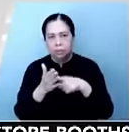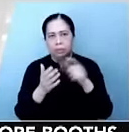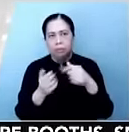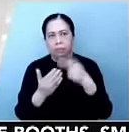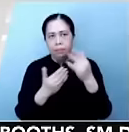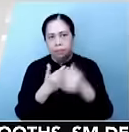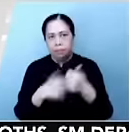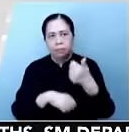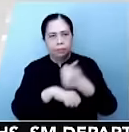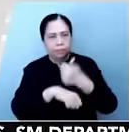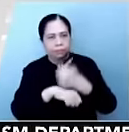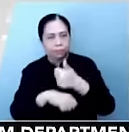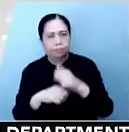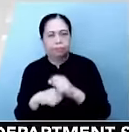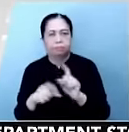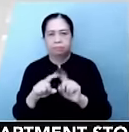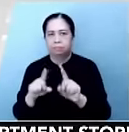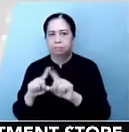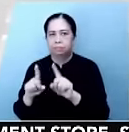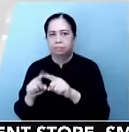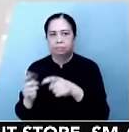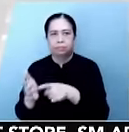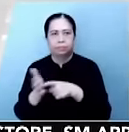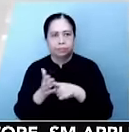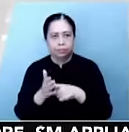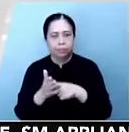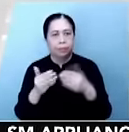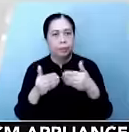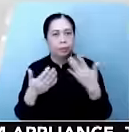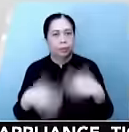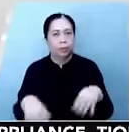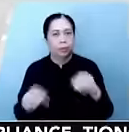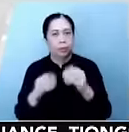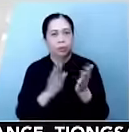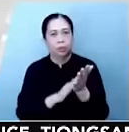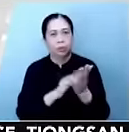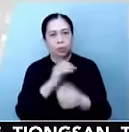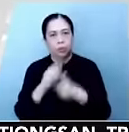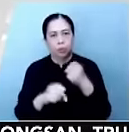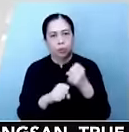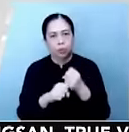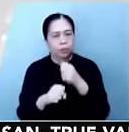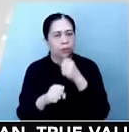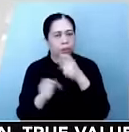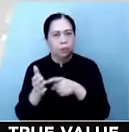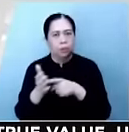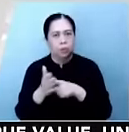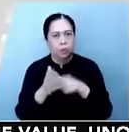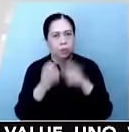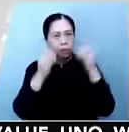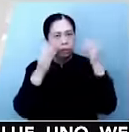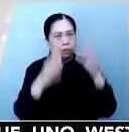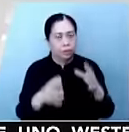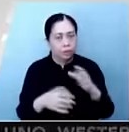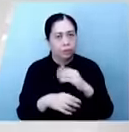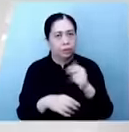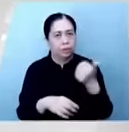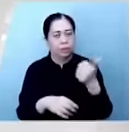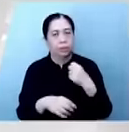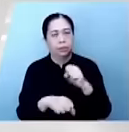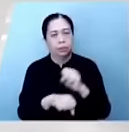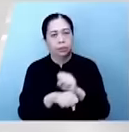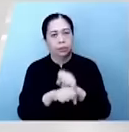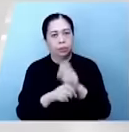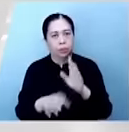aralin, proyekto at iba pang requirements bago matapos ang school year. Hindi rin daw required ang mga teaching and non-teaching personnel sa